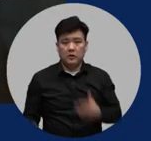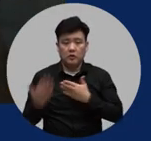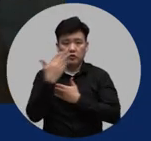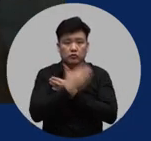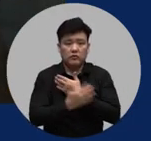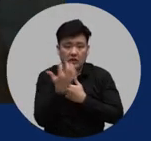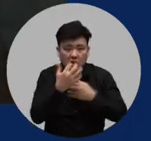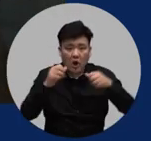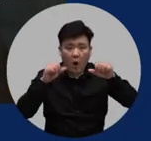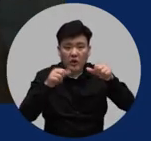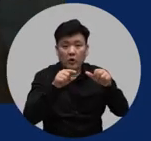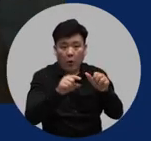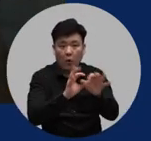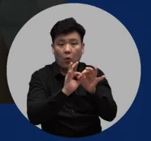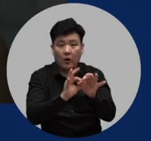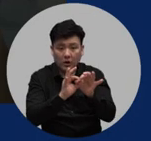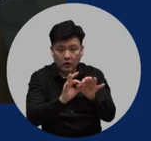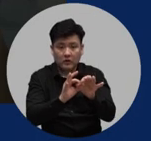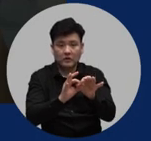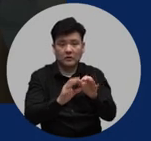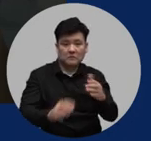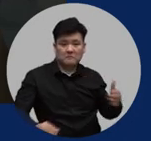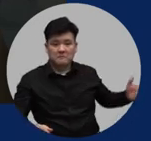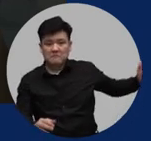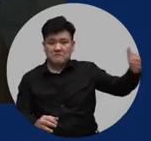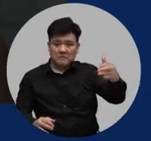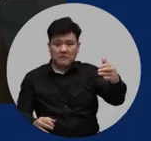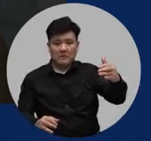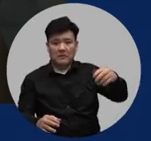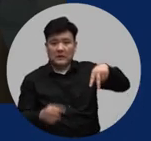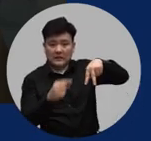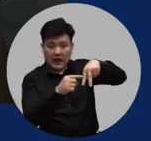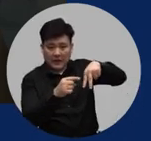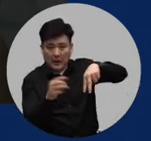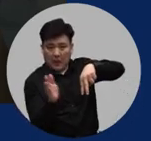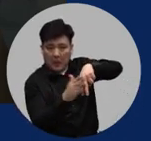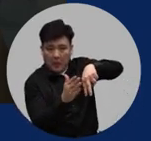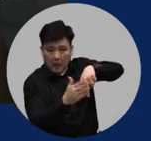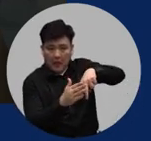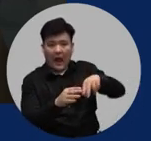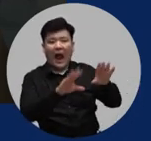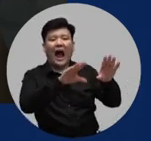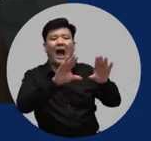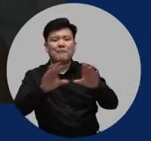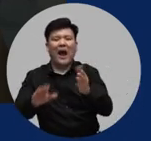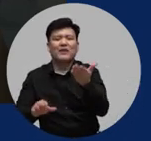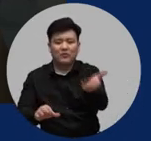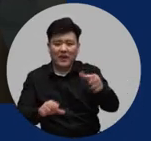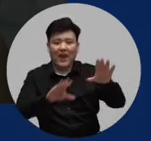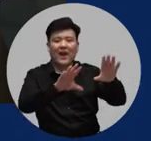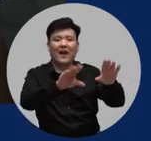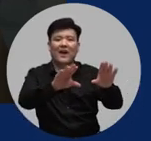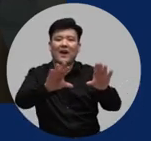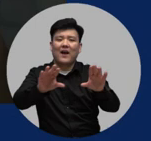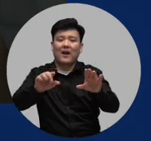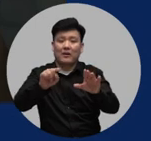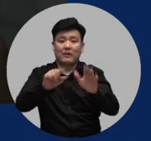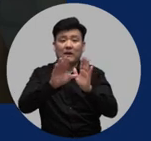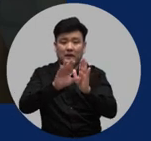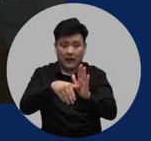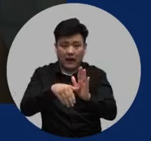육체적 성희롱에 해당되는 경우에는 허리를 잡고 다리를 만진 경우, 안마를 해준다며 어깨를 만진